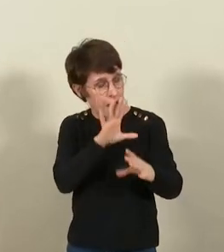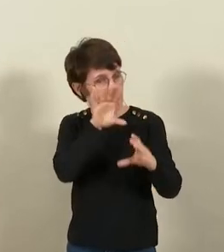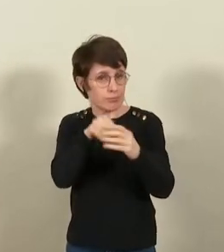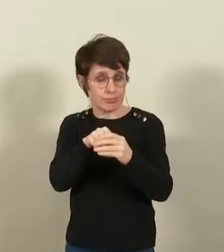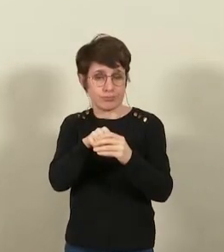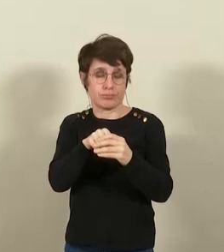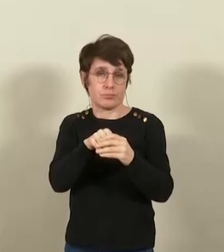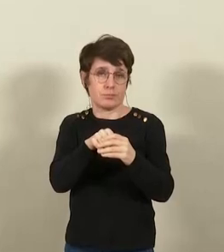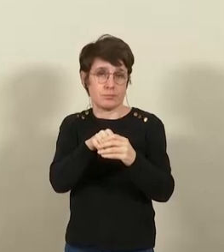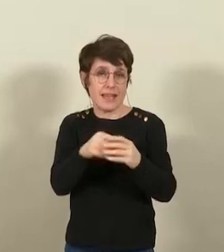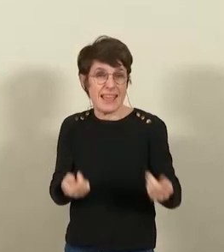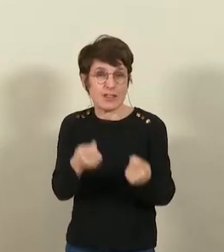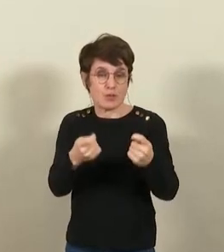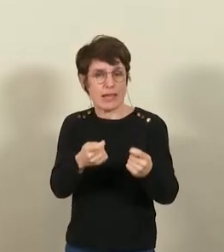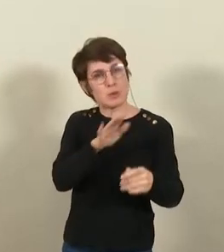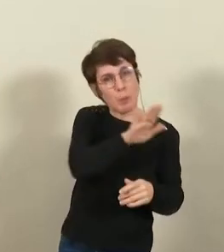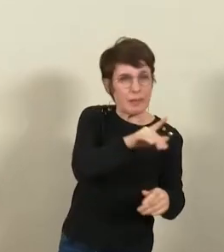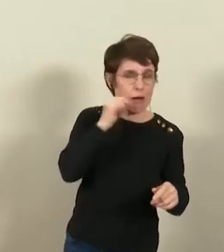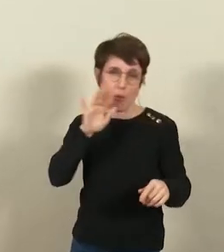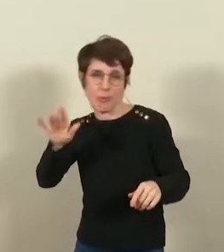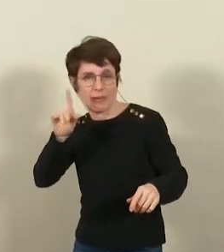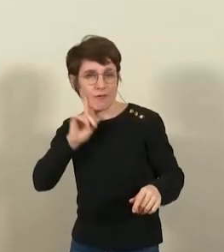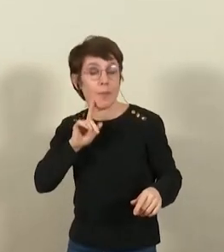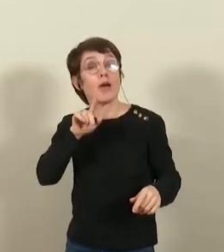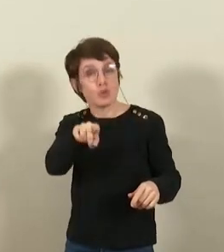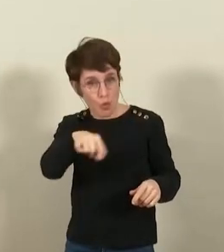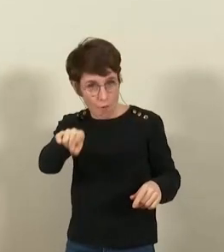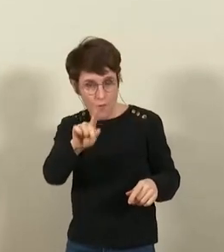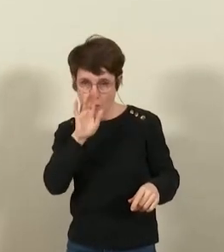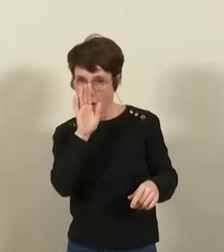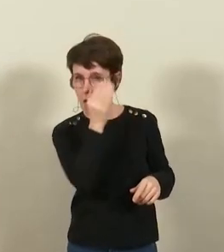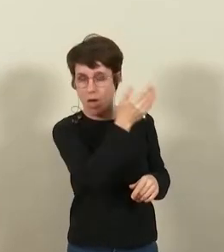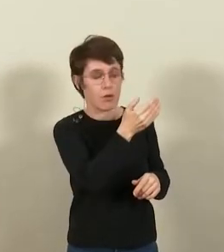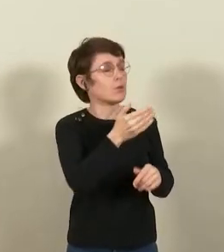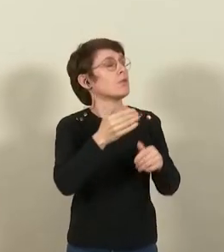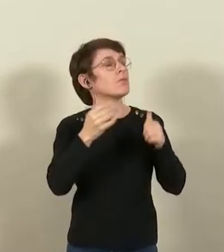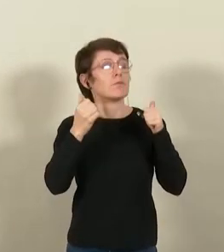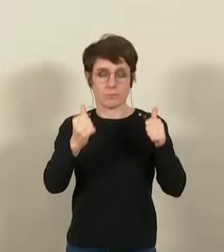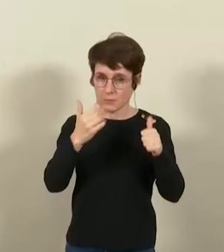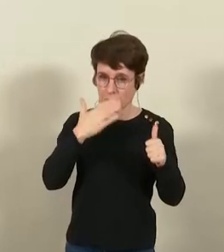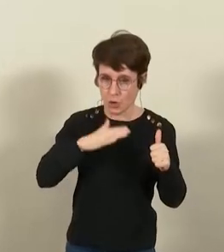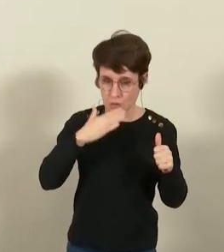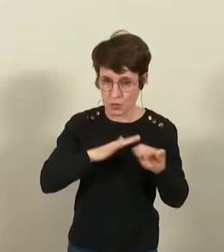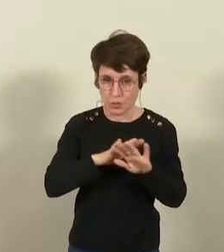genrée donc vous en vous avez décider de ne plus abonder dans ce sens-là